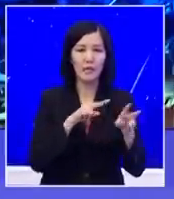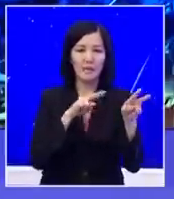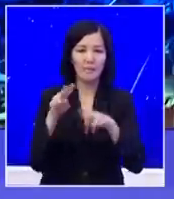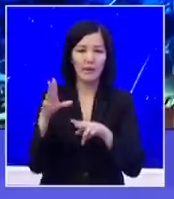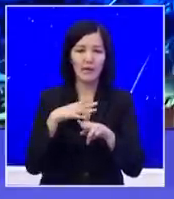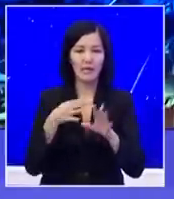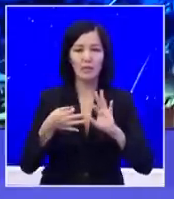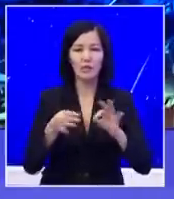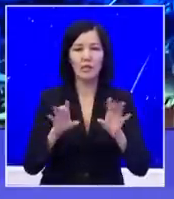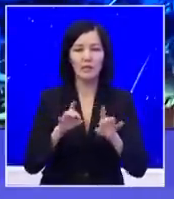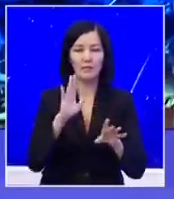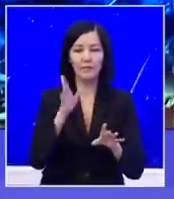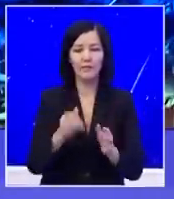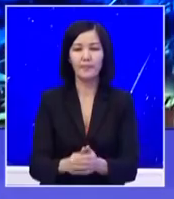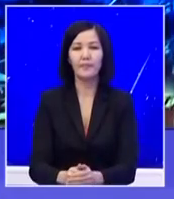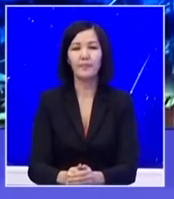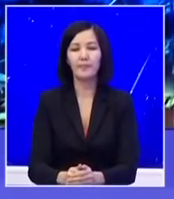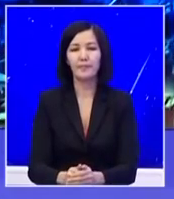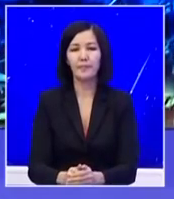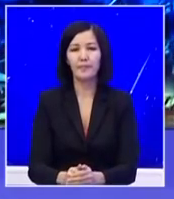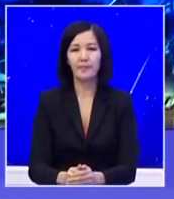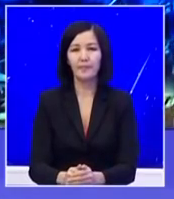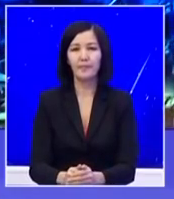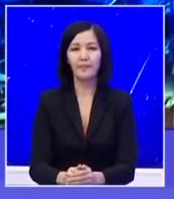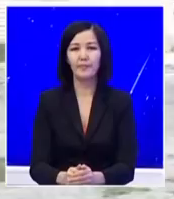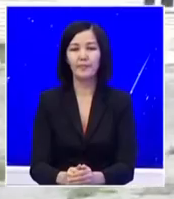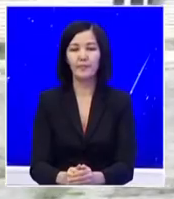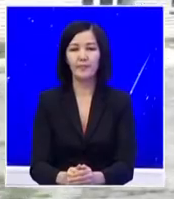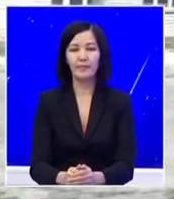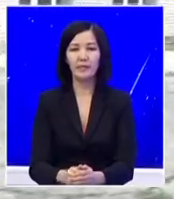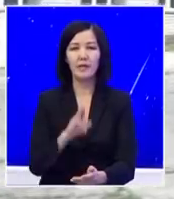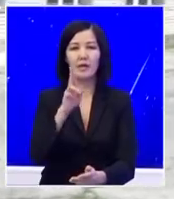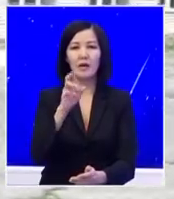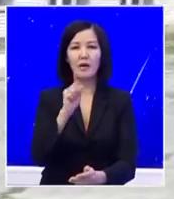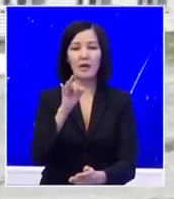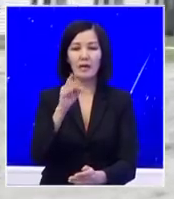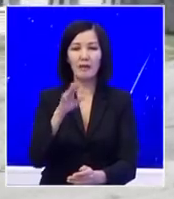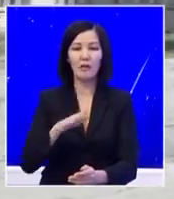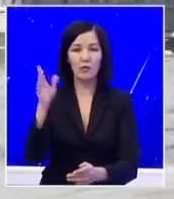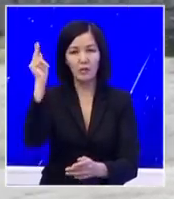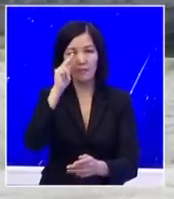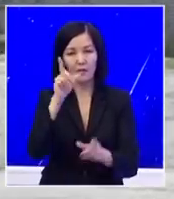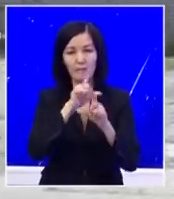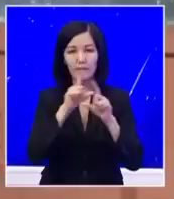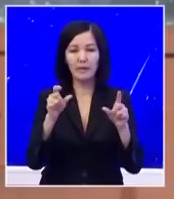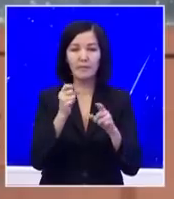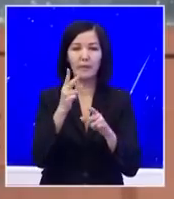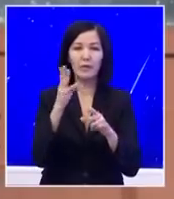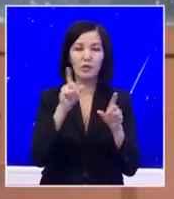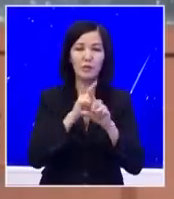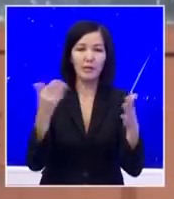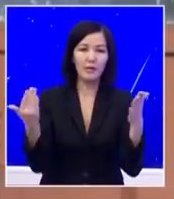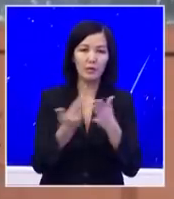құрылыс жұмыстарын бақылады. Толықтырып тілші тарқатсын. Қаратал ауданында биыл білім саласына қатысты бірнеше